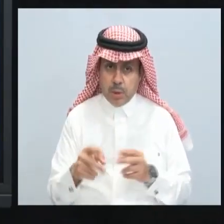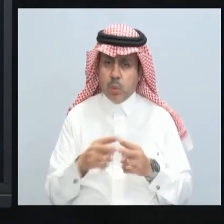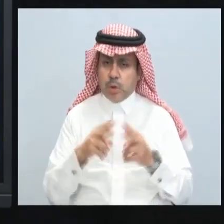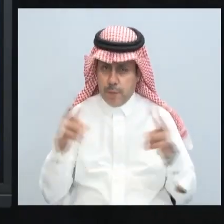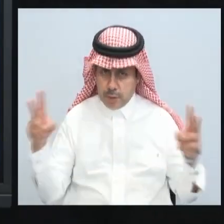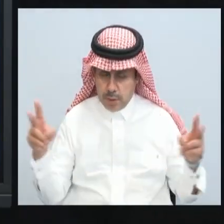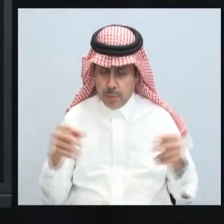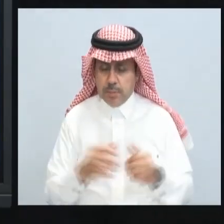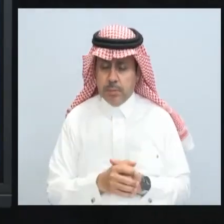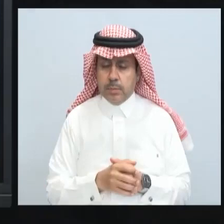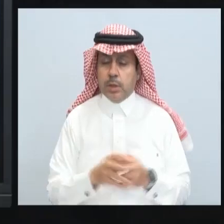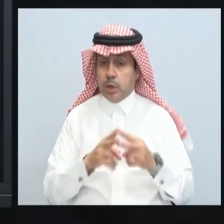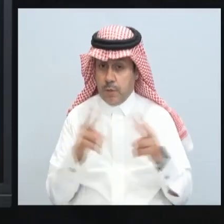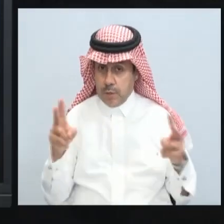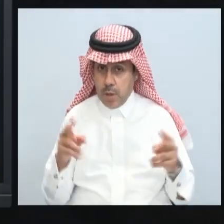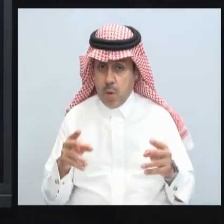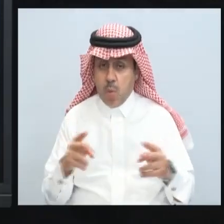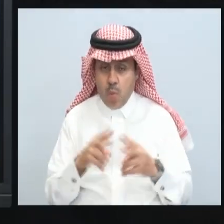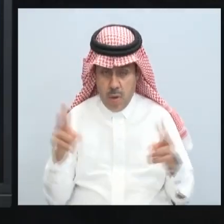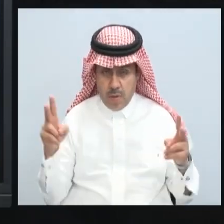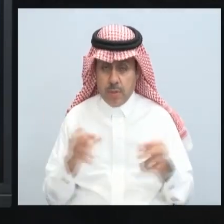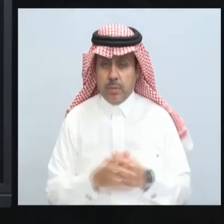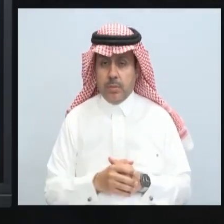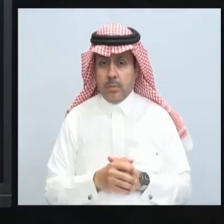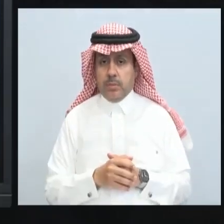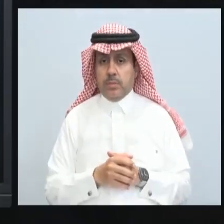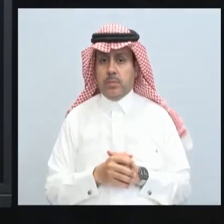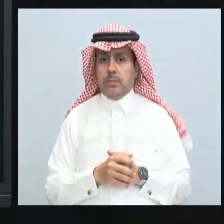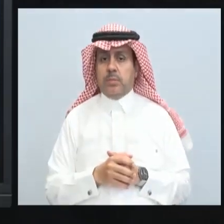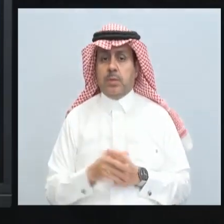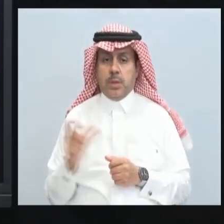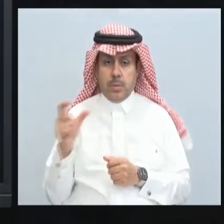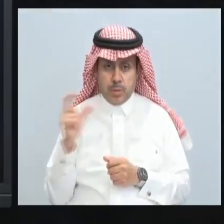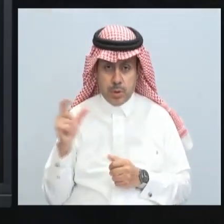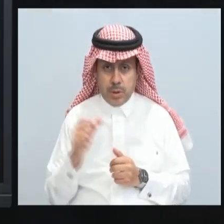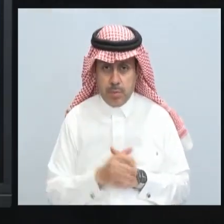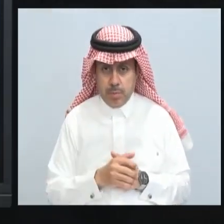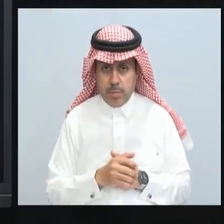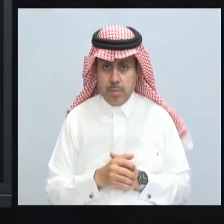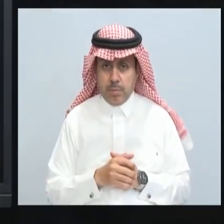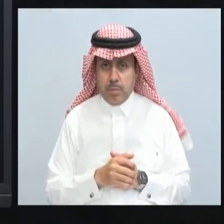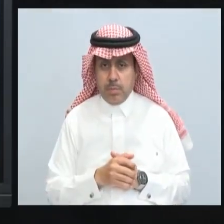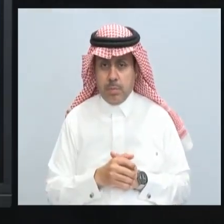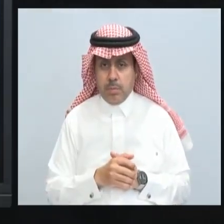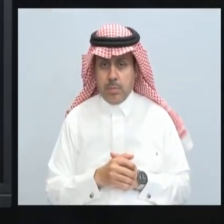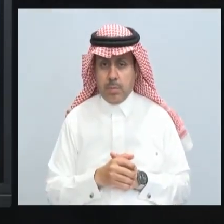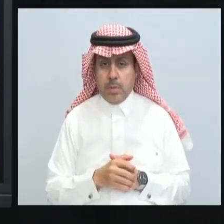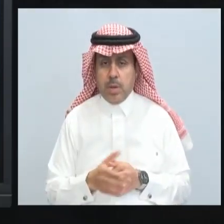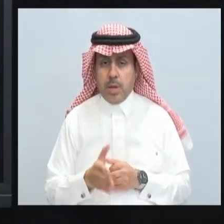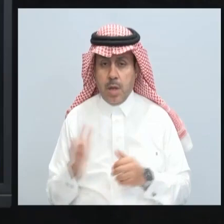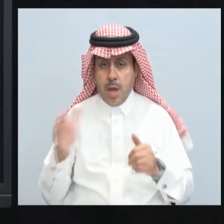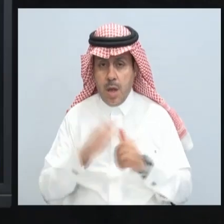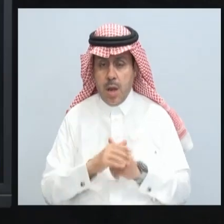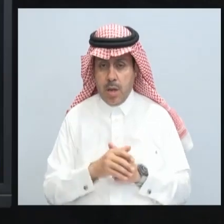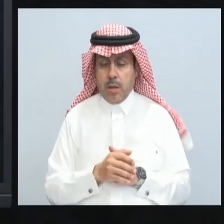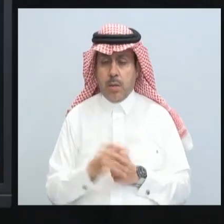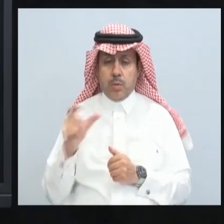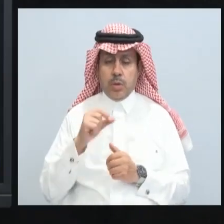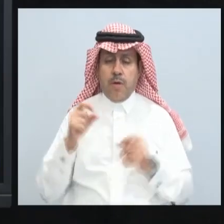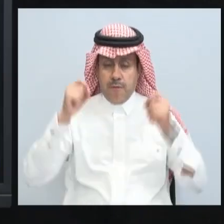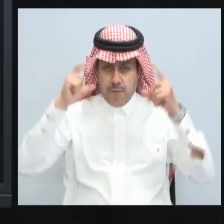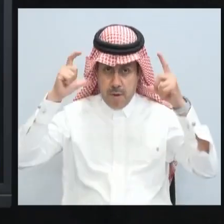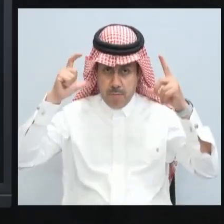وتفصيلها تفصيلا بينا حتى يكون المسلم والمسلمه على درايه وعلى